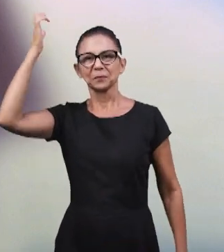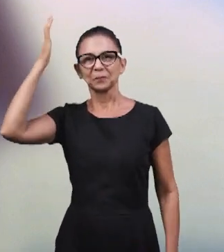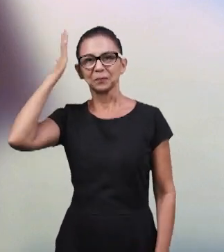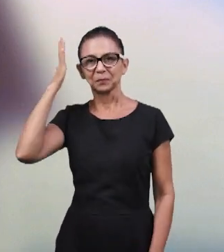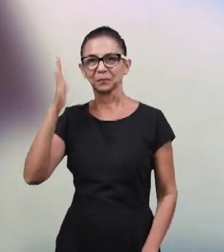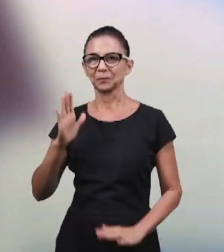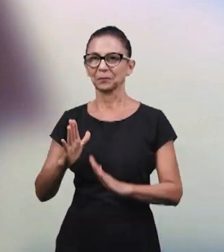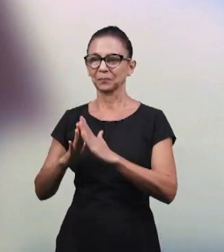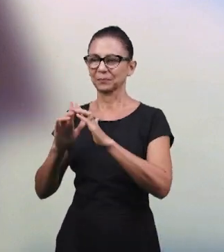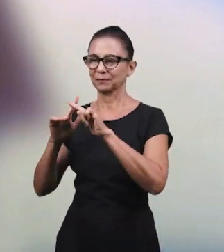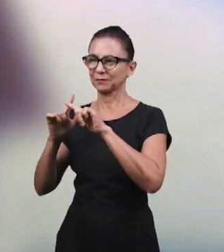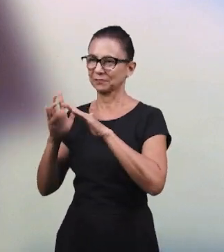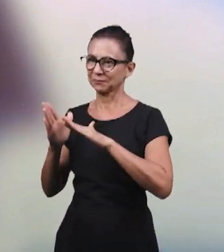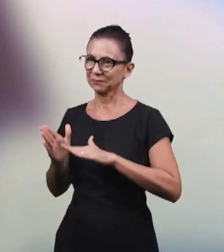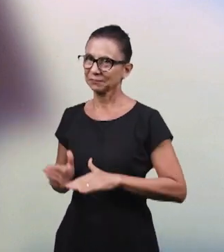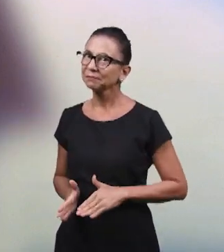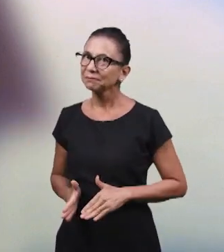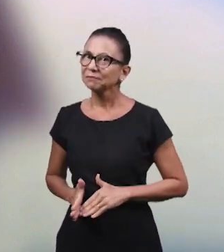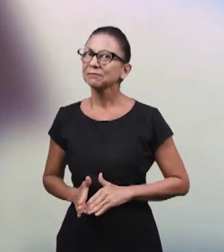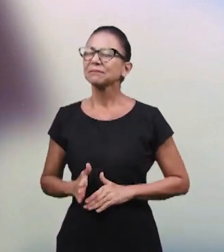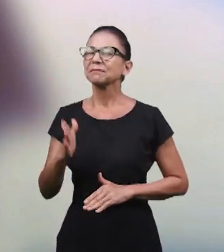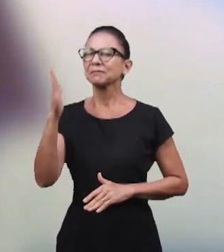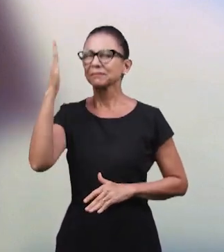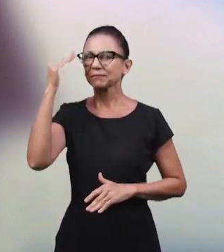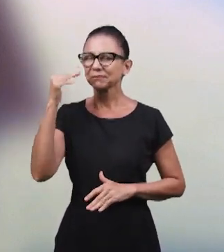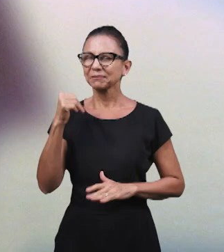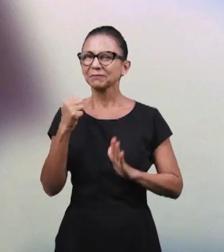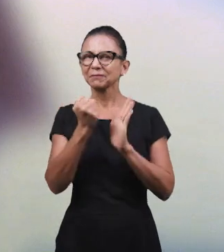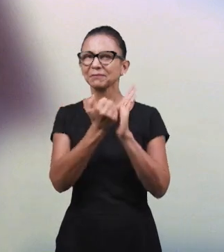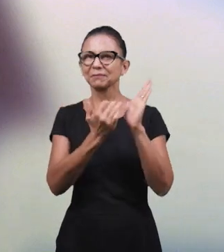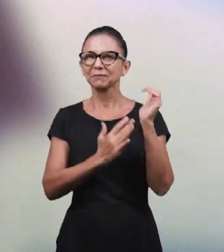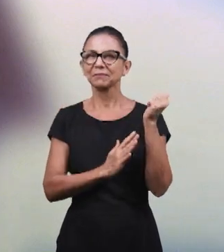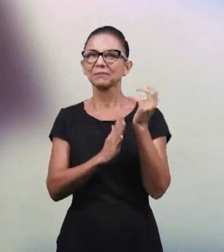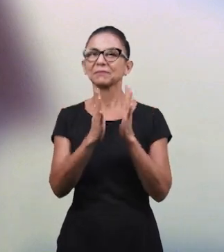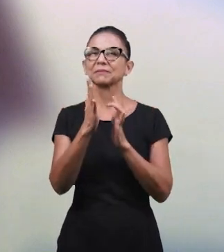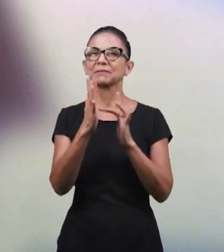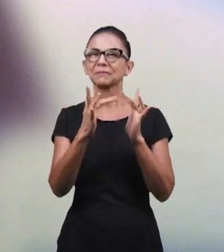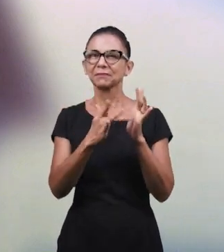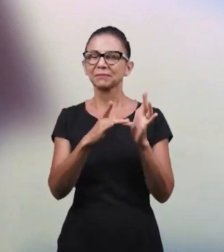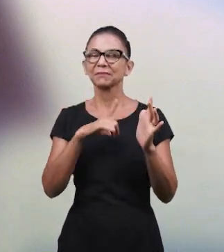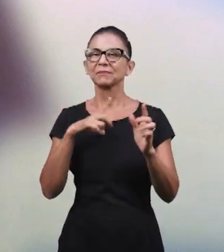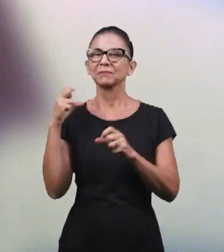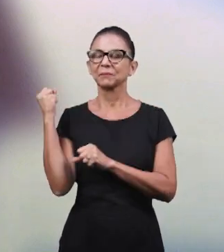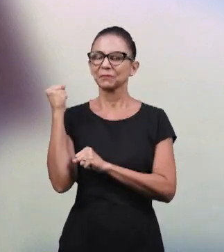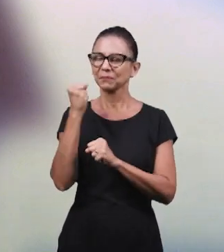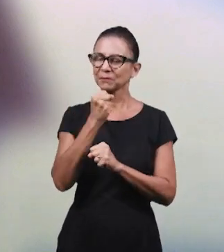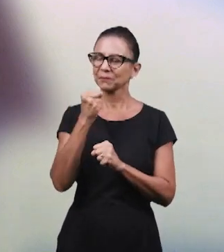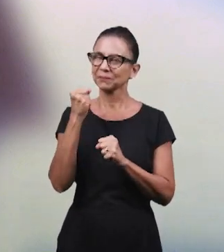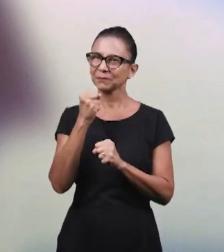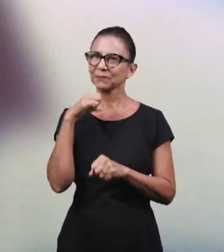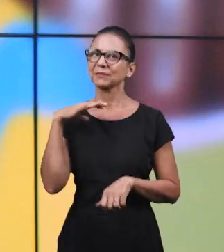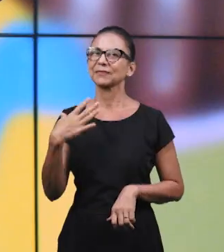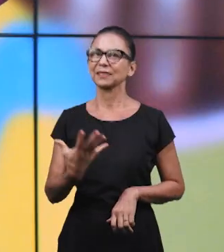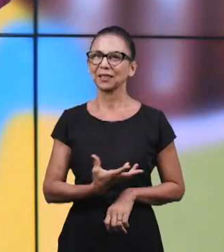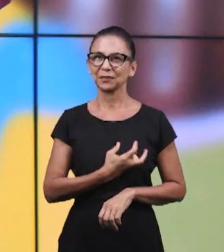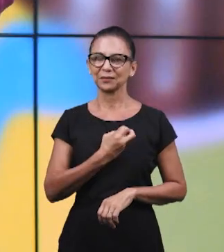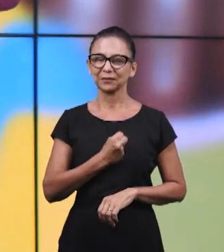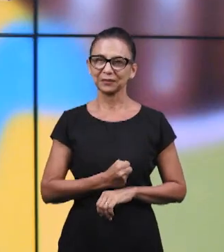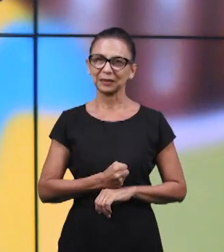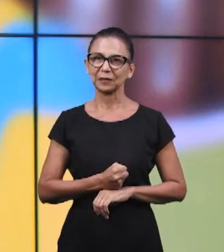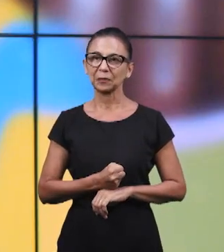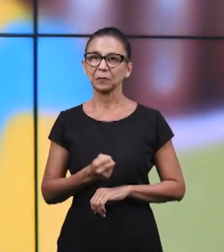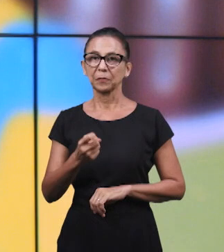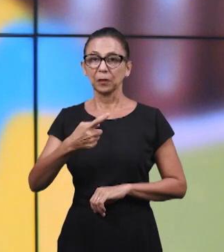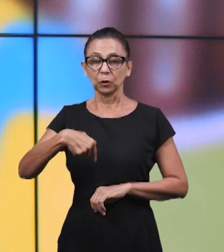un secret révélé par le Saint-Esprit pour l'Église fidèle. Et nous savons que le sang de Jésus a le pouvoir pour